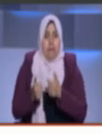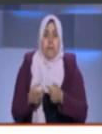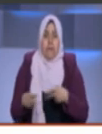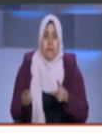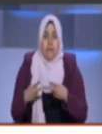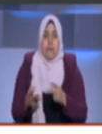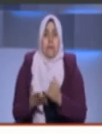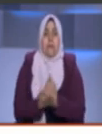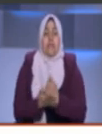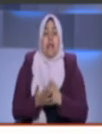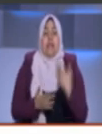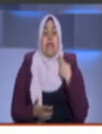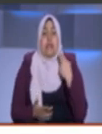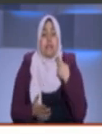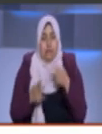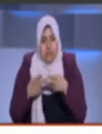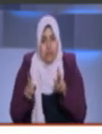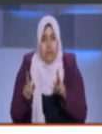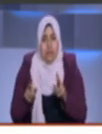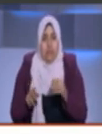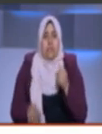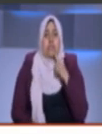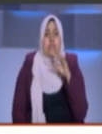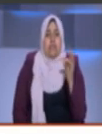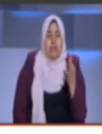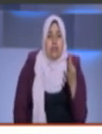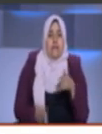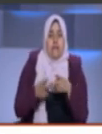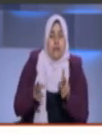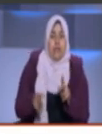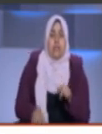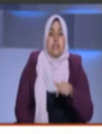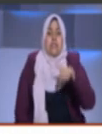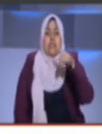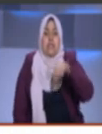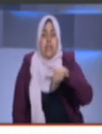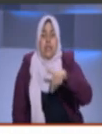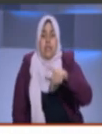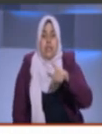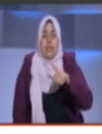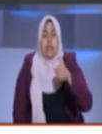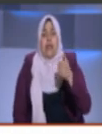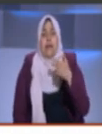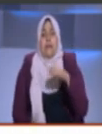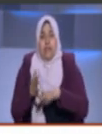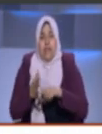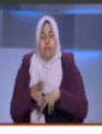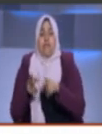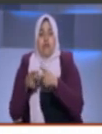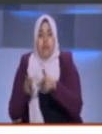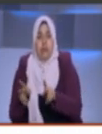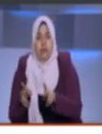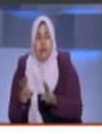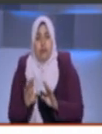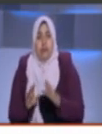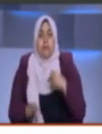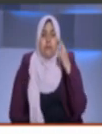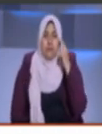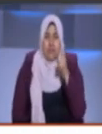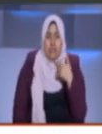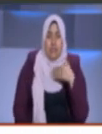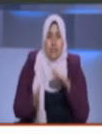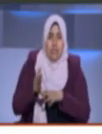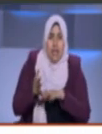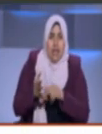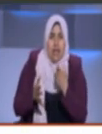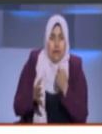المدارس الإعدادية آخر صف، وفي المدارس الثانوية الصفوف العليا في المدارس، سواء في المدارس الابتدائية لو كان في الصف مثلا الخامس هو اللي بيرجع،